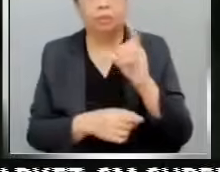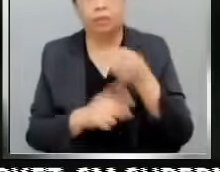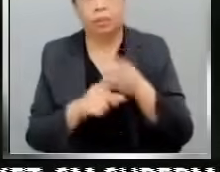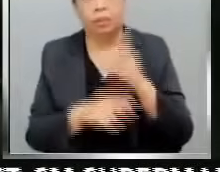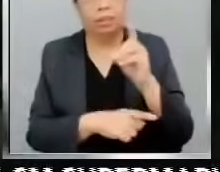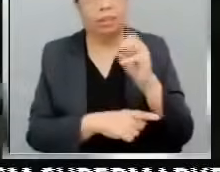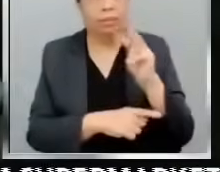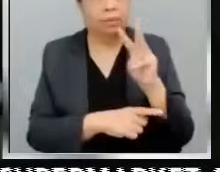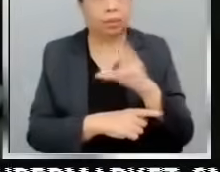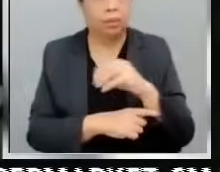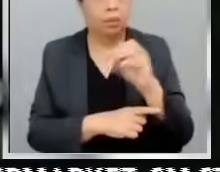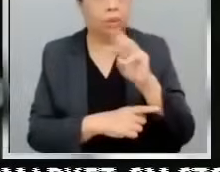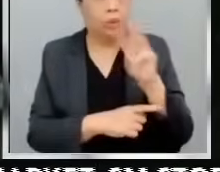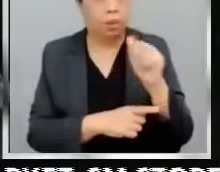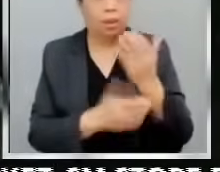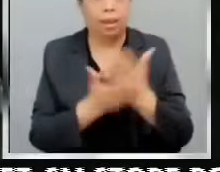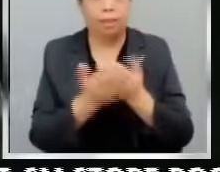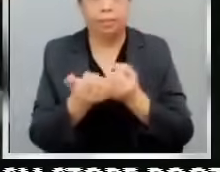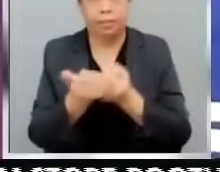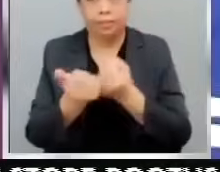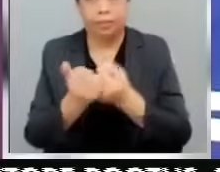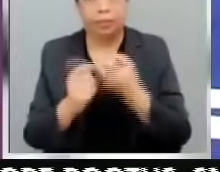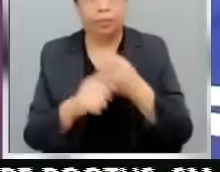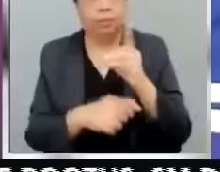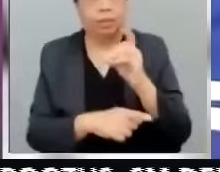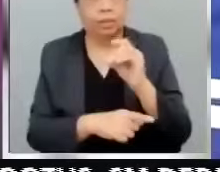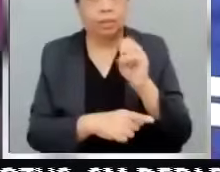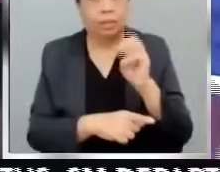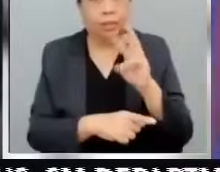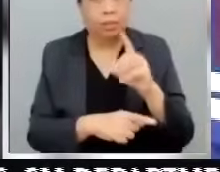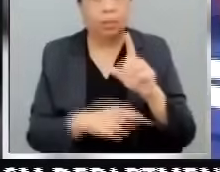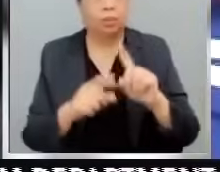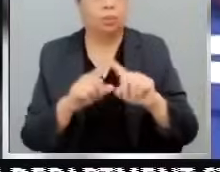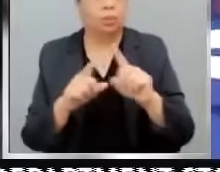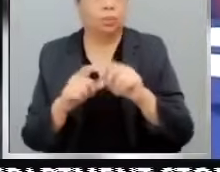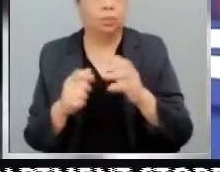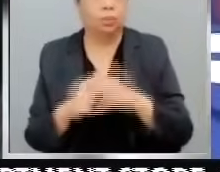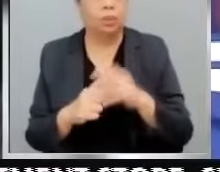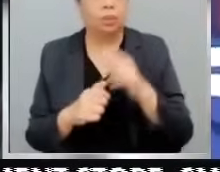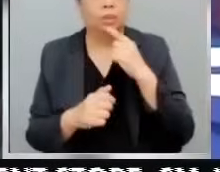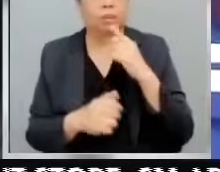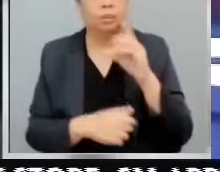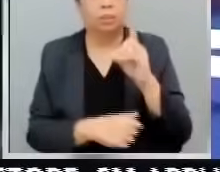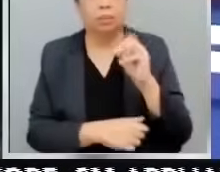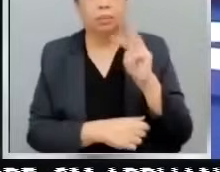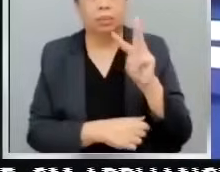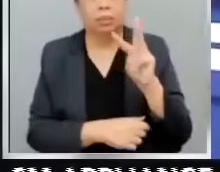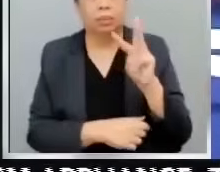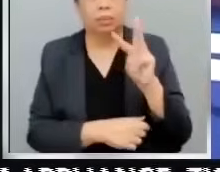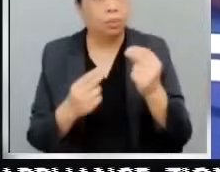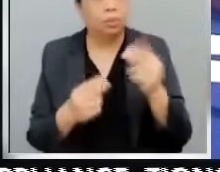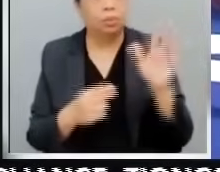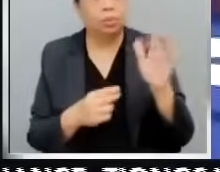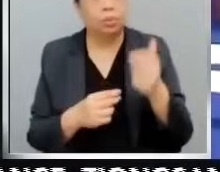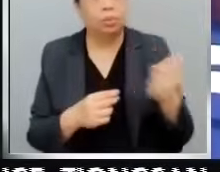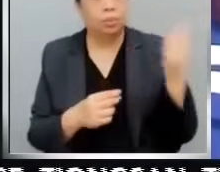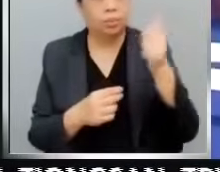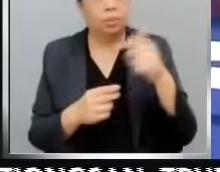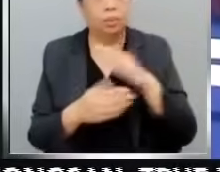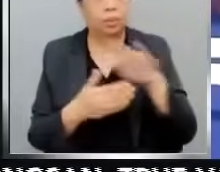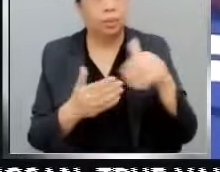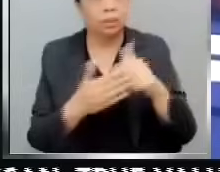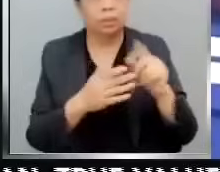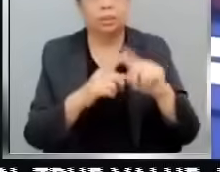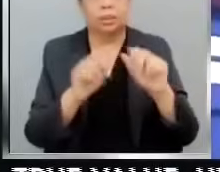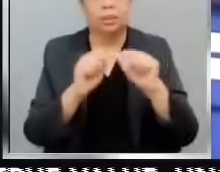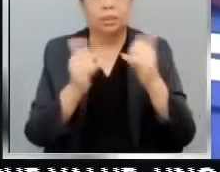pang assistance din mula DSWD at PESDA. Ayon sa Department of Migrant Workers, ginagawa raw ng kagawaran at iba pang ahensya ng